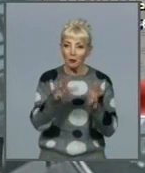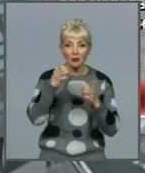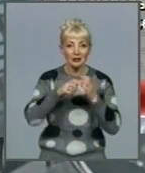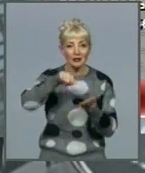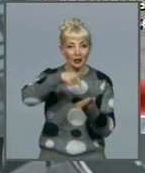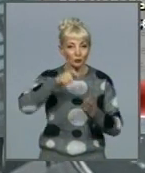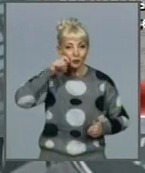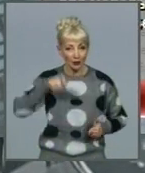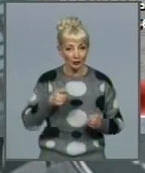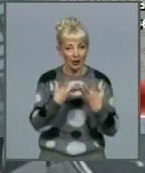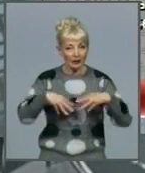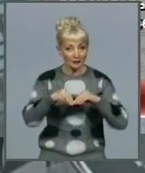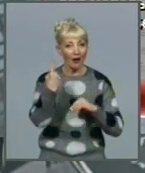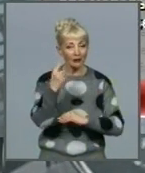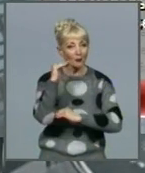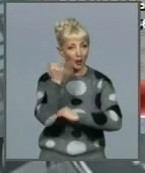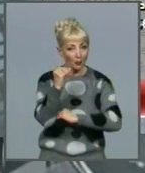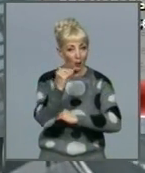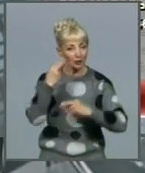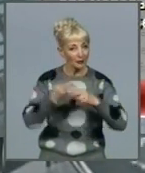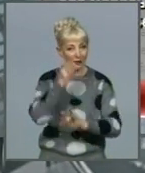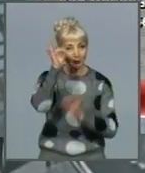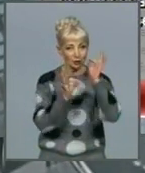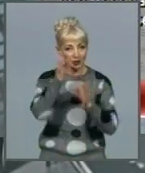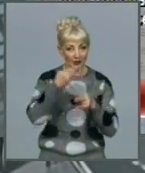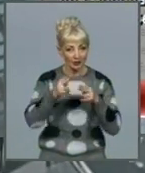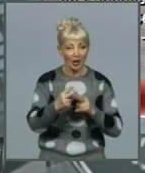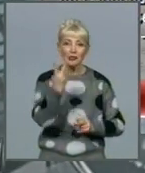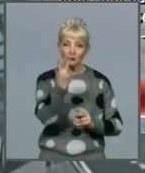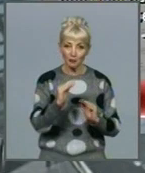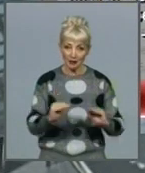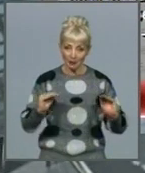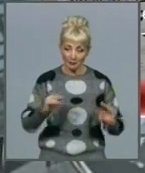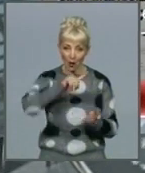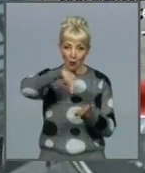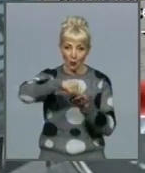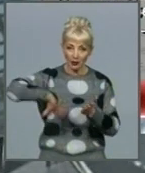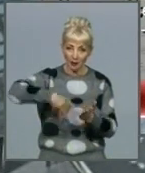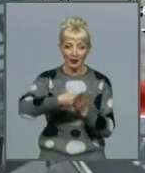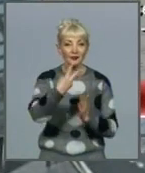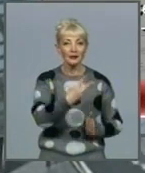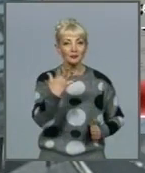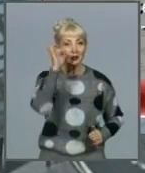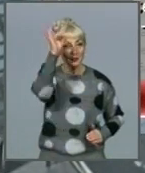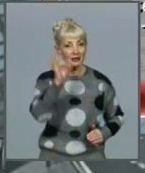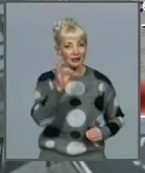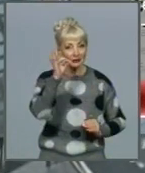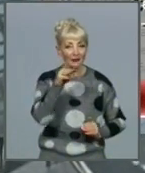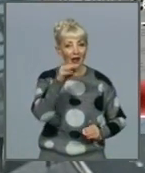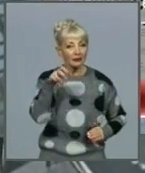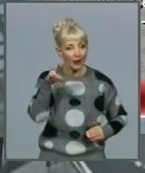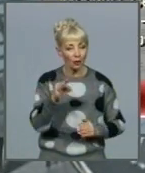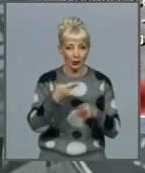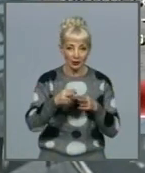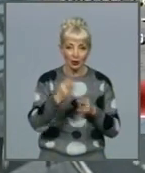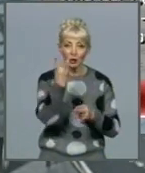одним ребенком – беспроцентный кредит. Семья с двумя детьми – город оплачивает 25% тела кредита. Трое детей и более –